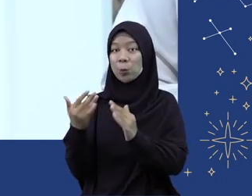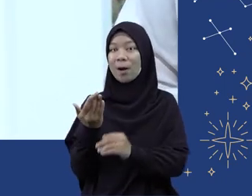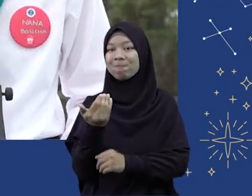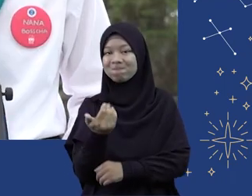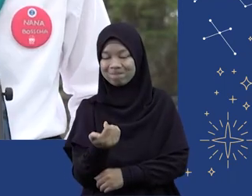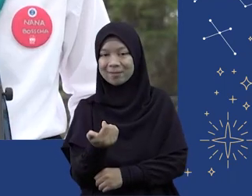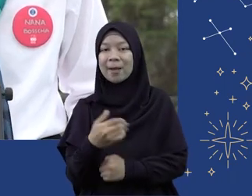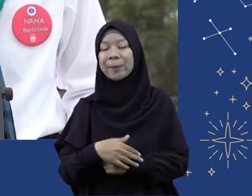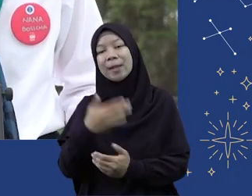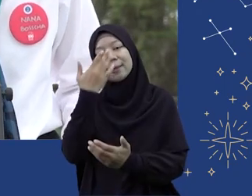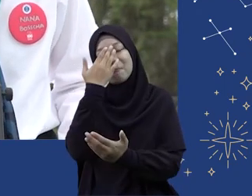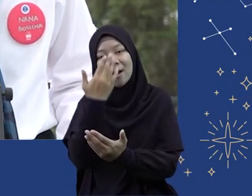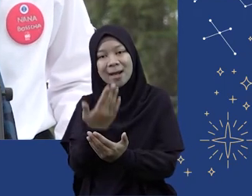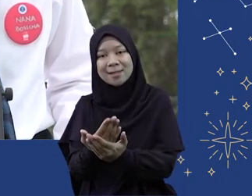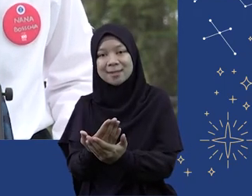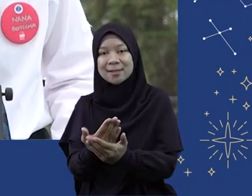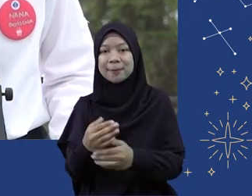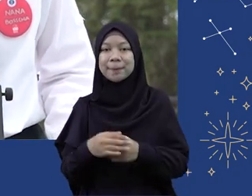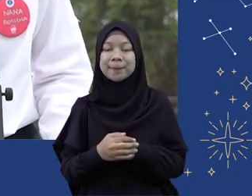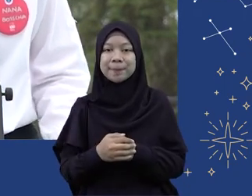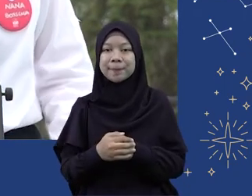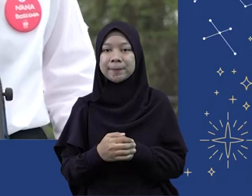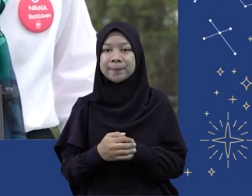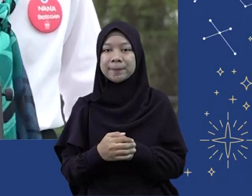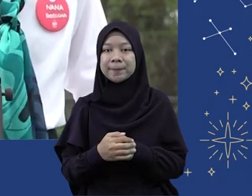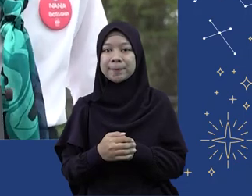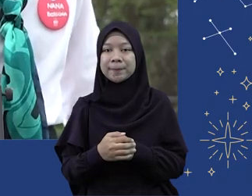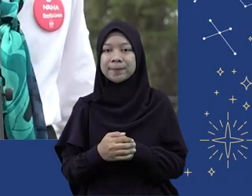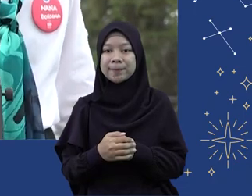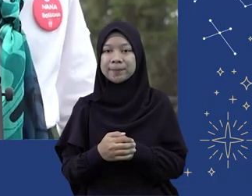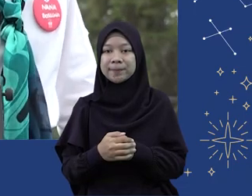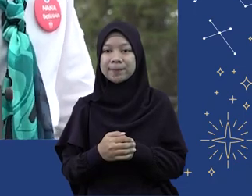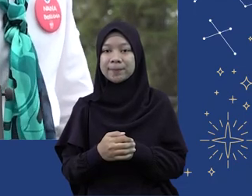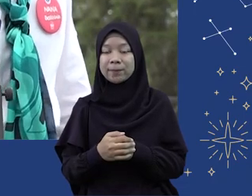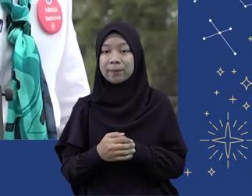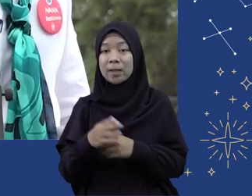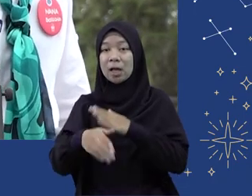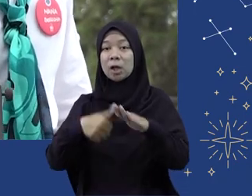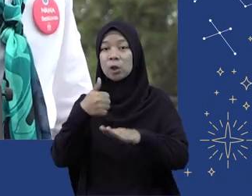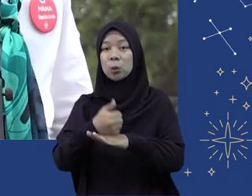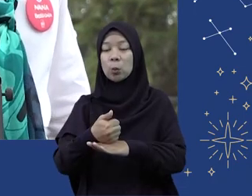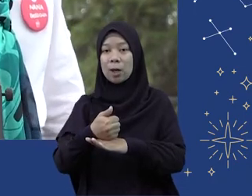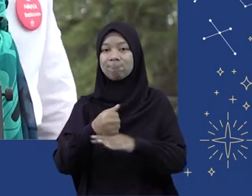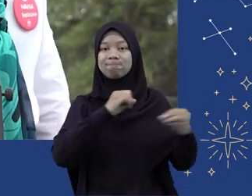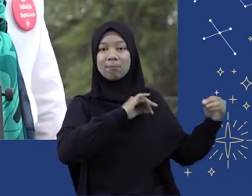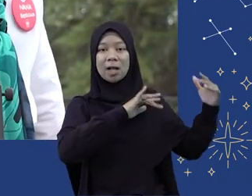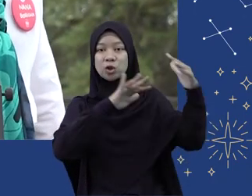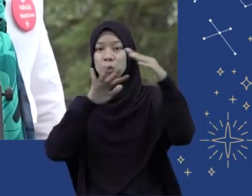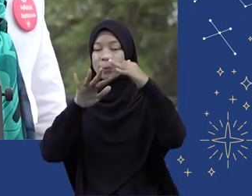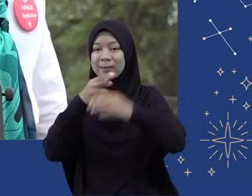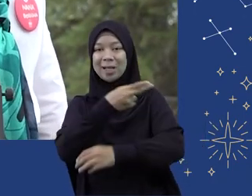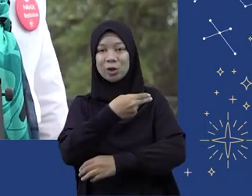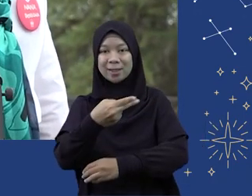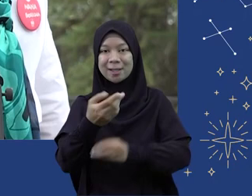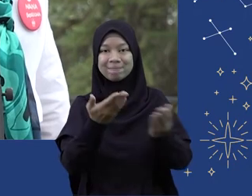jadi Terima kasih untuk bersama kami Pak Bambang kepada ketua himpunan astronomi Indonesia kami